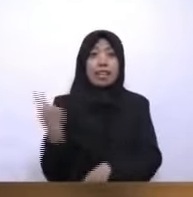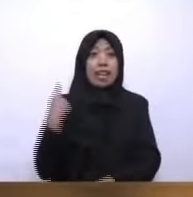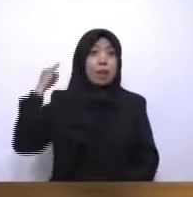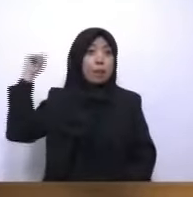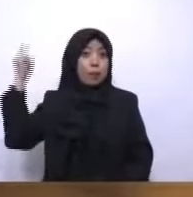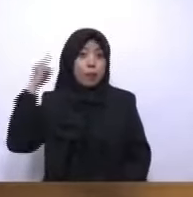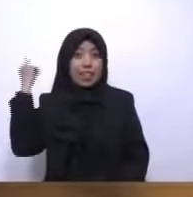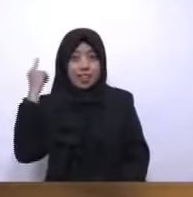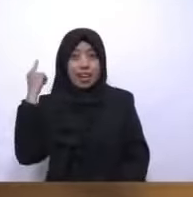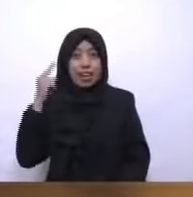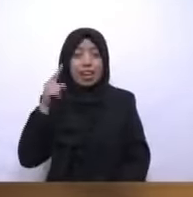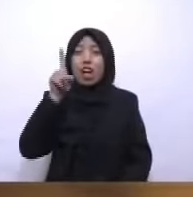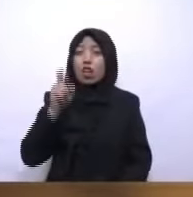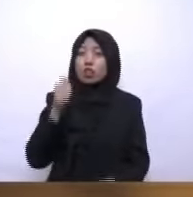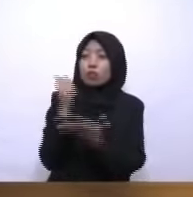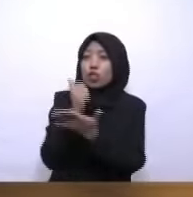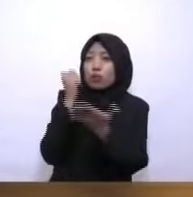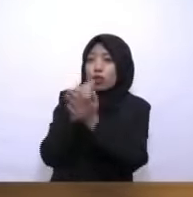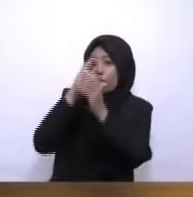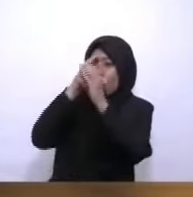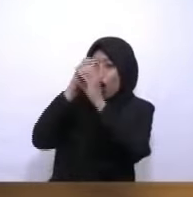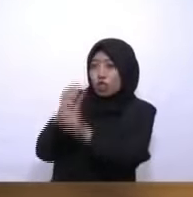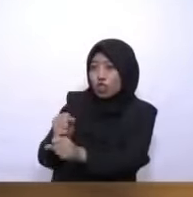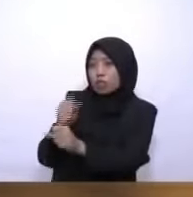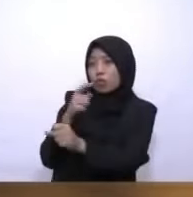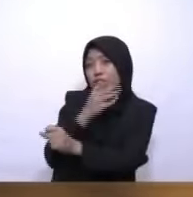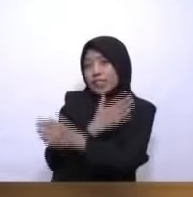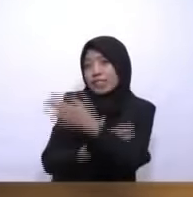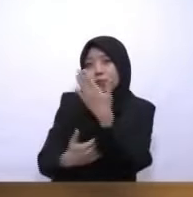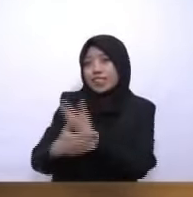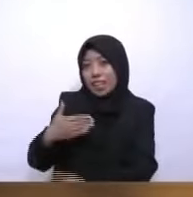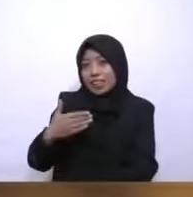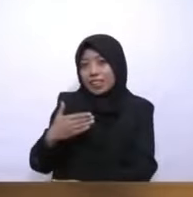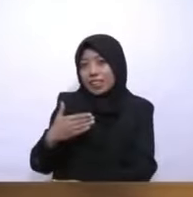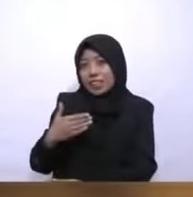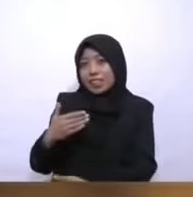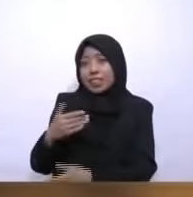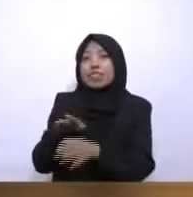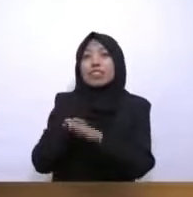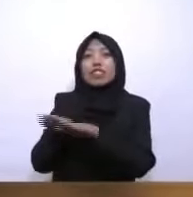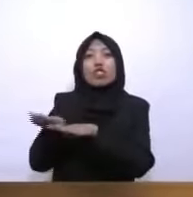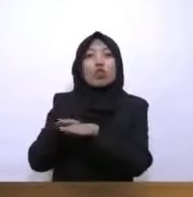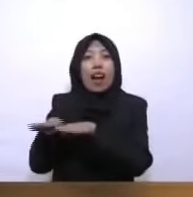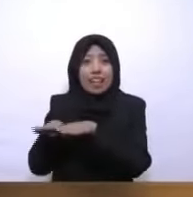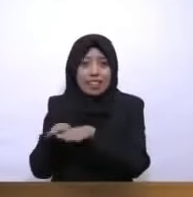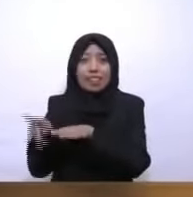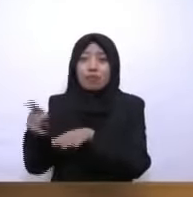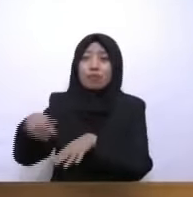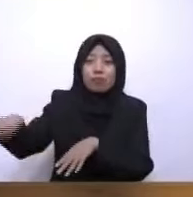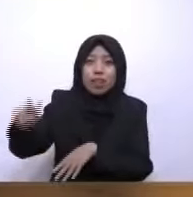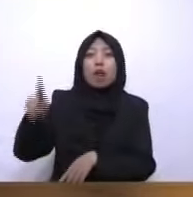pemerintah harus benar-benar fokus kepada penyandang disabilitas disesuaikan